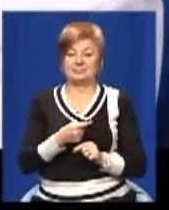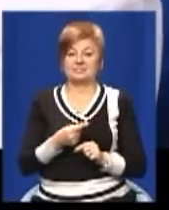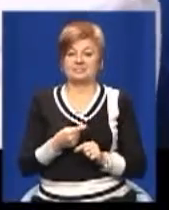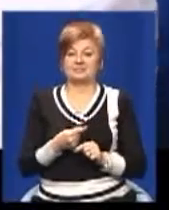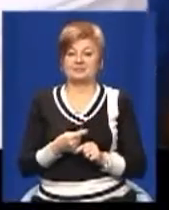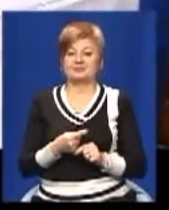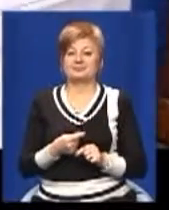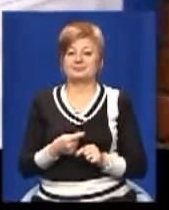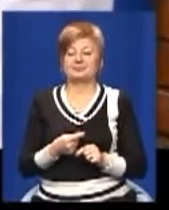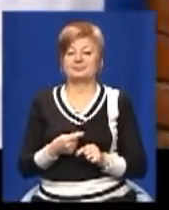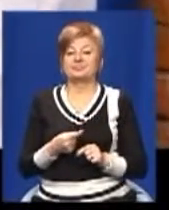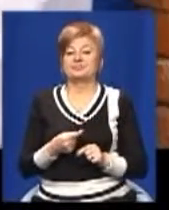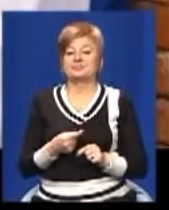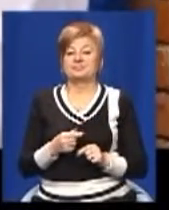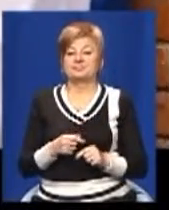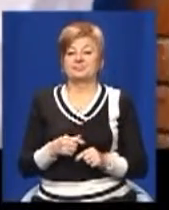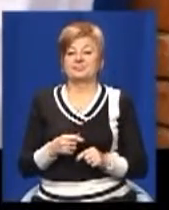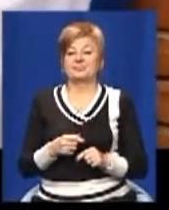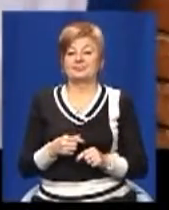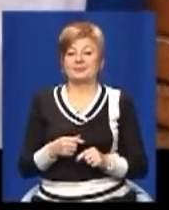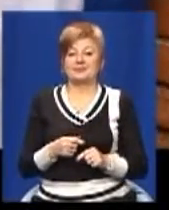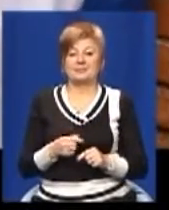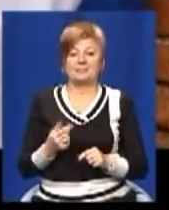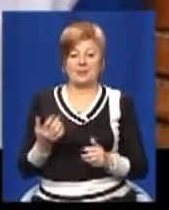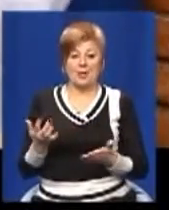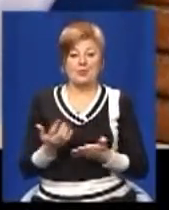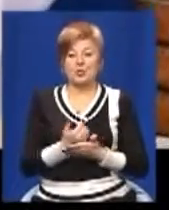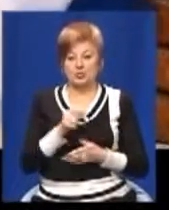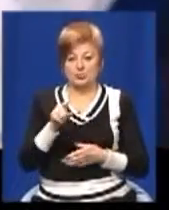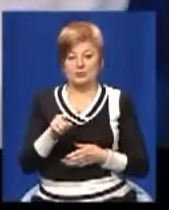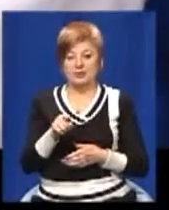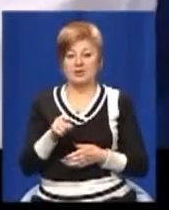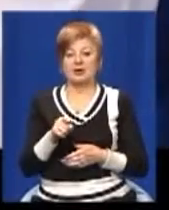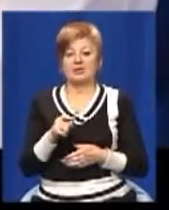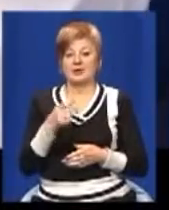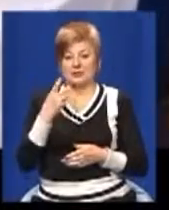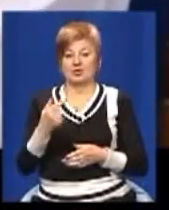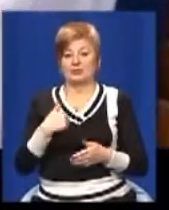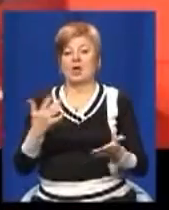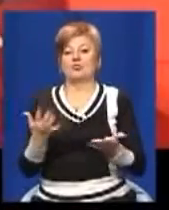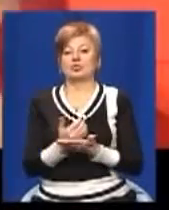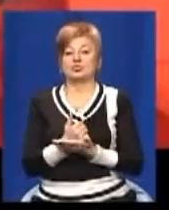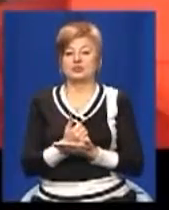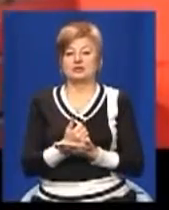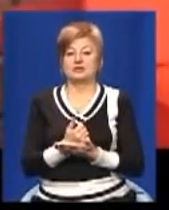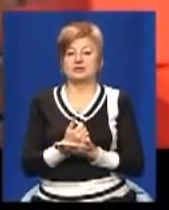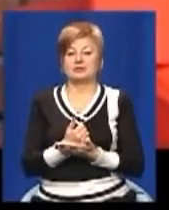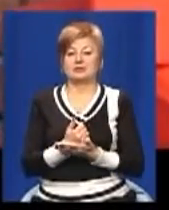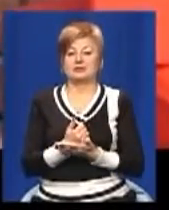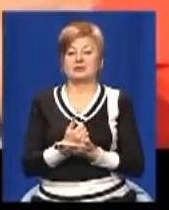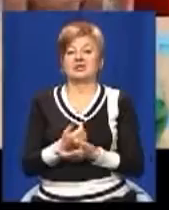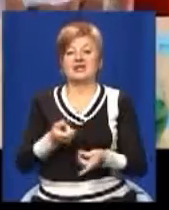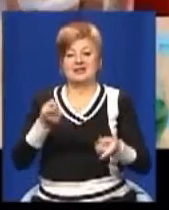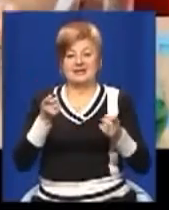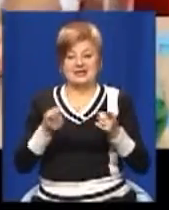встромляємо. Міцна кулька, надміцна вийшла. Як у вас виходить? О, є! У мене вийшло